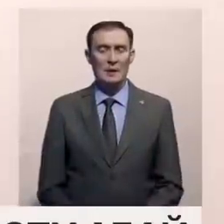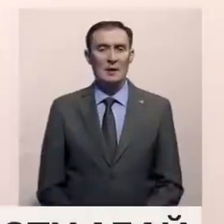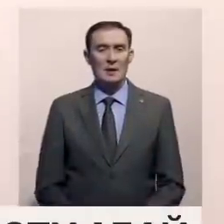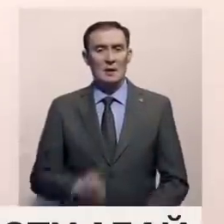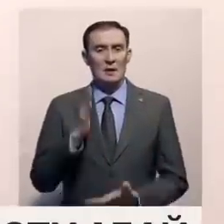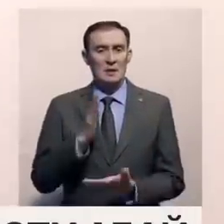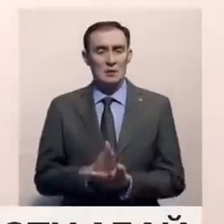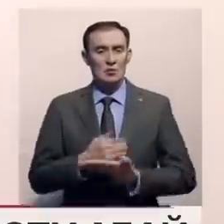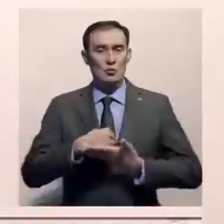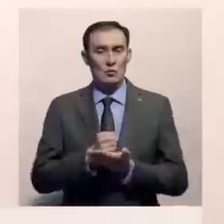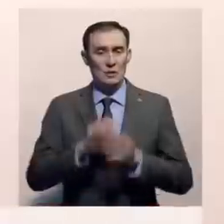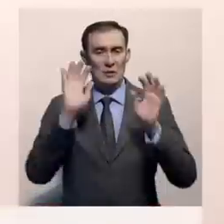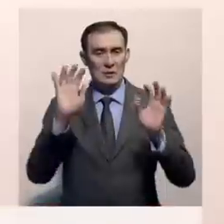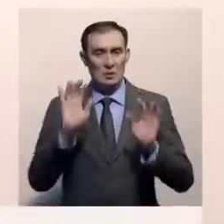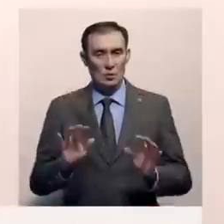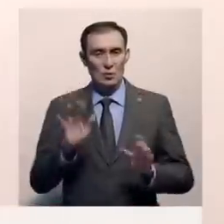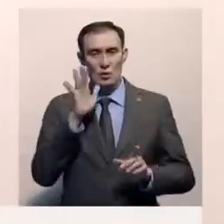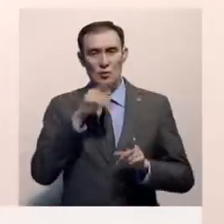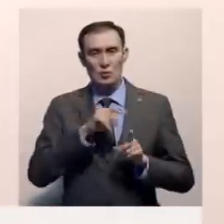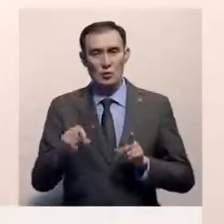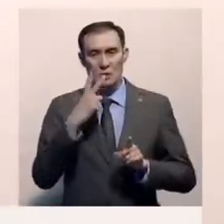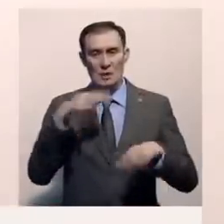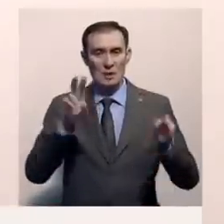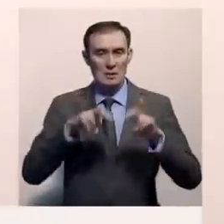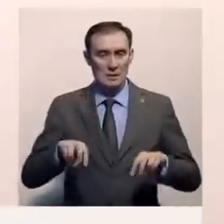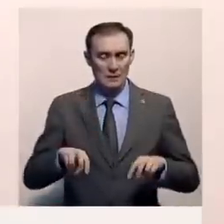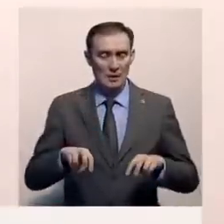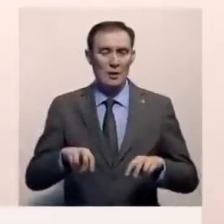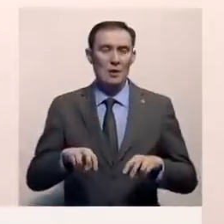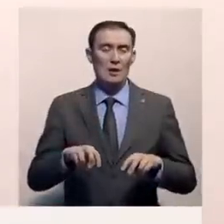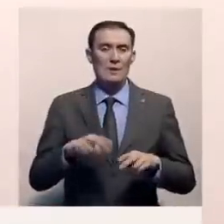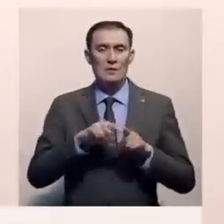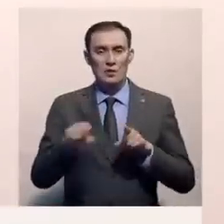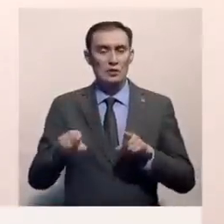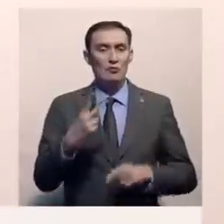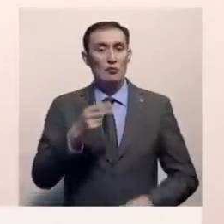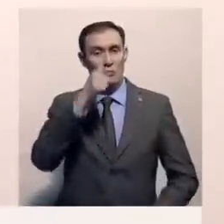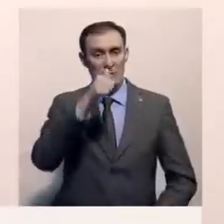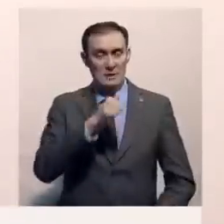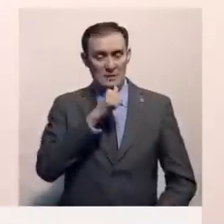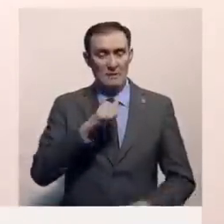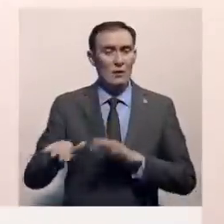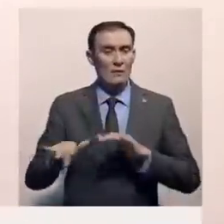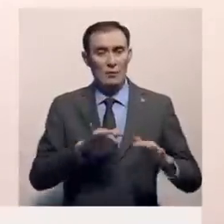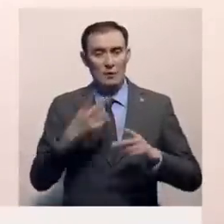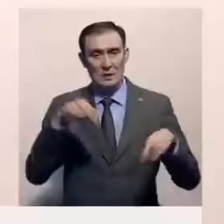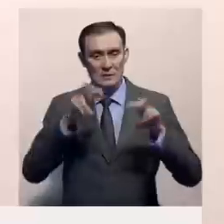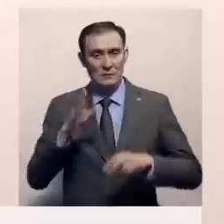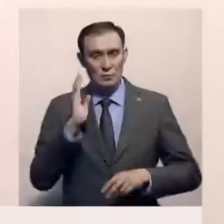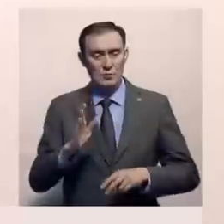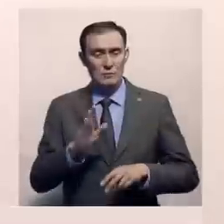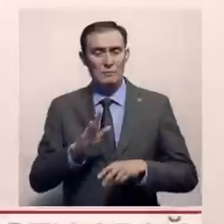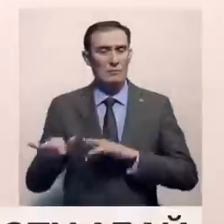установлена законом сроки расследования сразу расследование даются на два месяца ходе расследования будет проведены